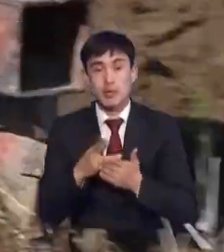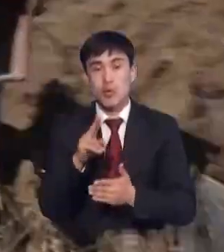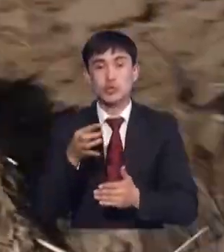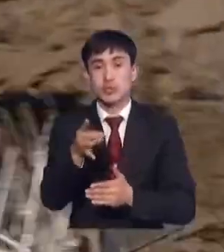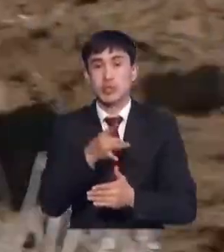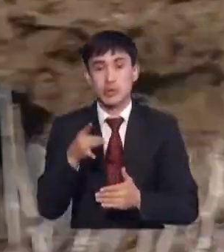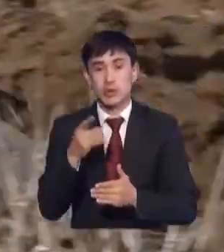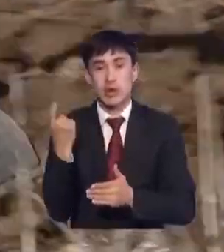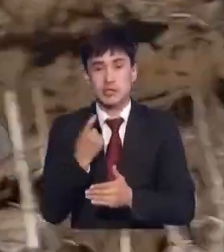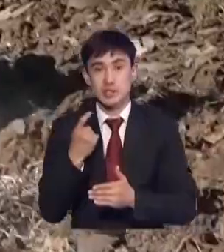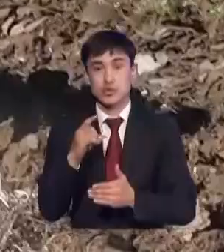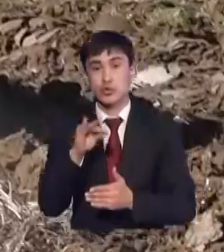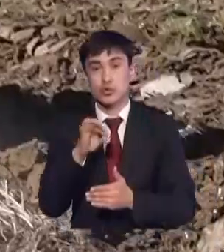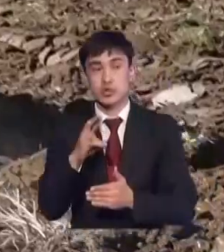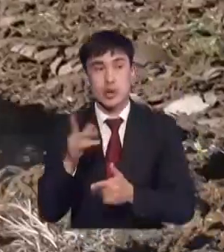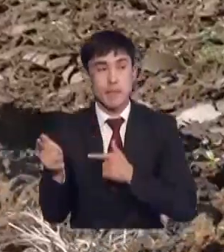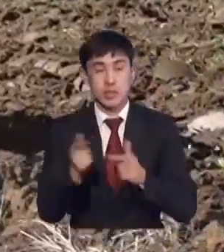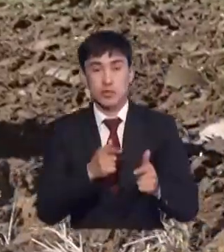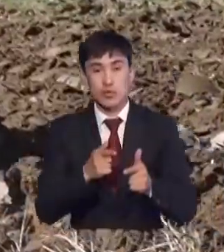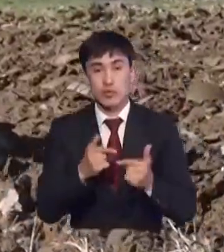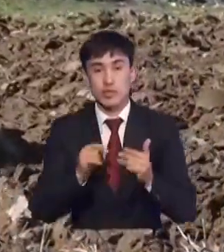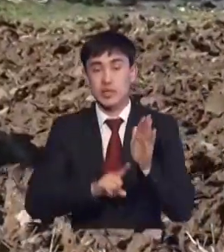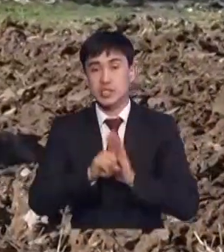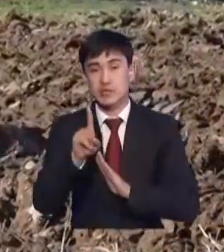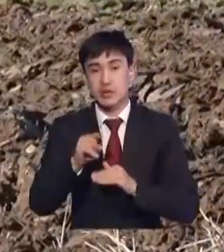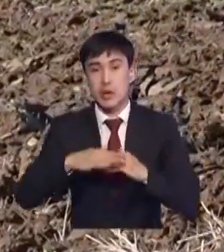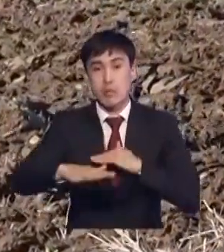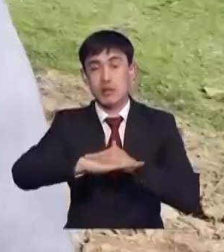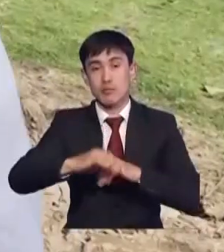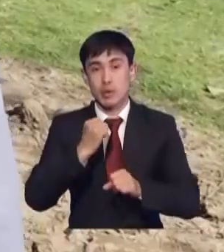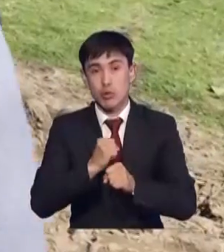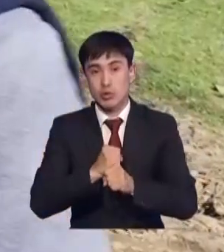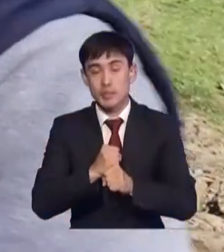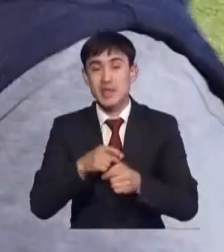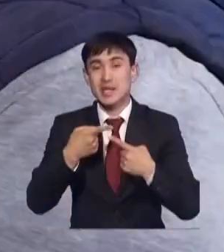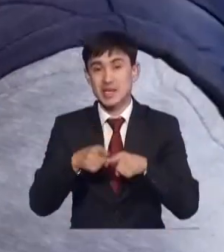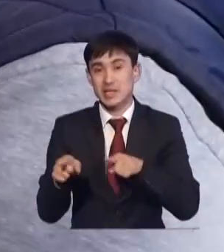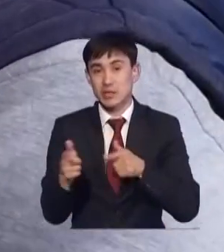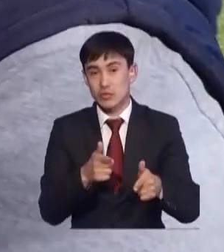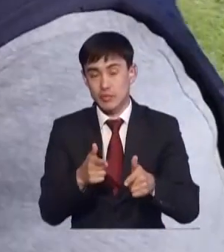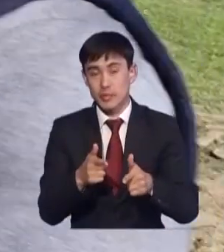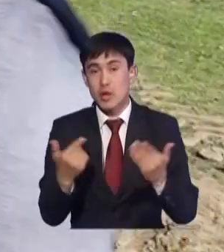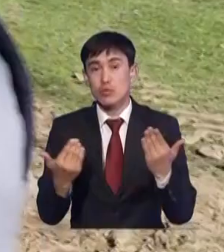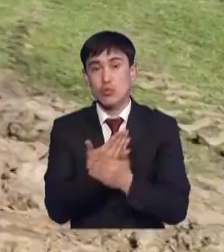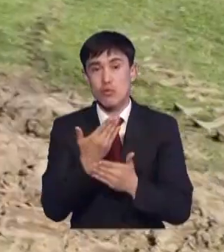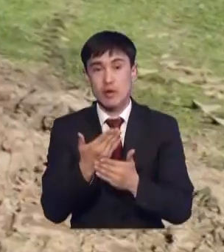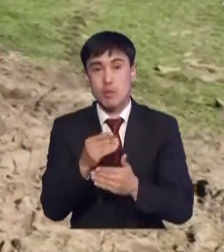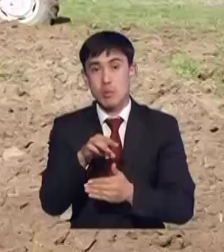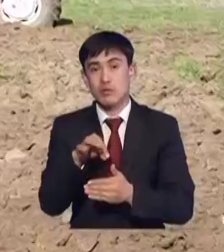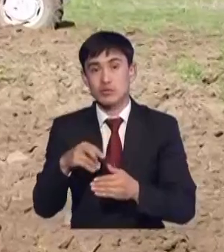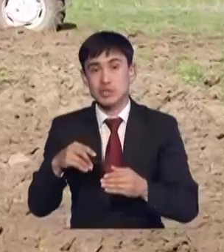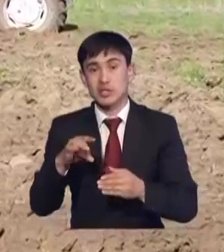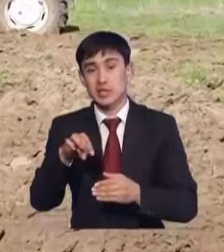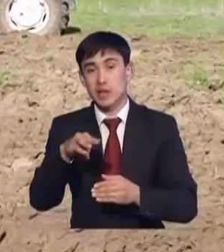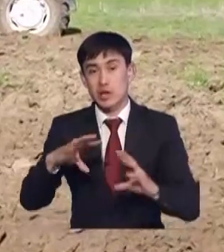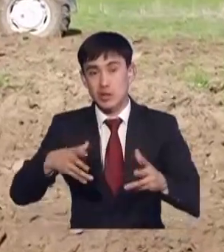суус районе в хозяйстве Жулдыз всё было подготовлено к уже стартовав полевым работам в том числе и техника приобрели Даже новый многофункциональный трактор